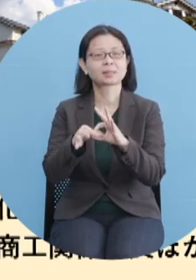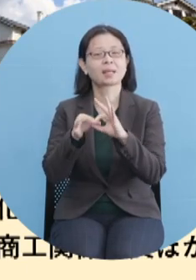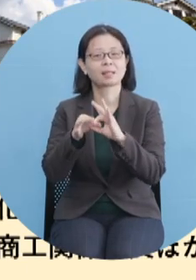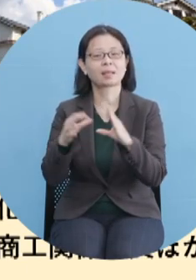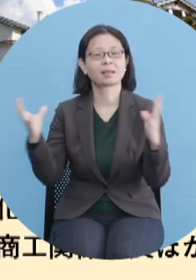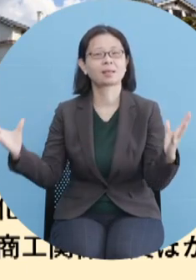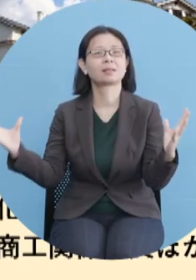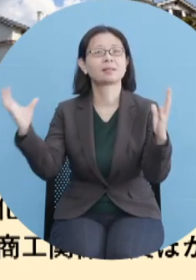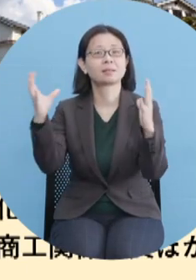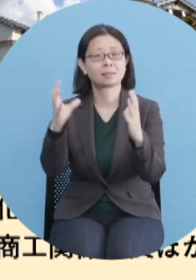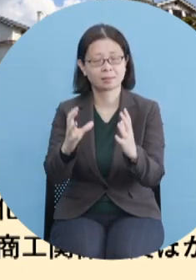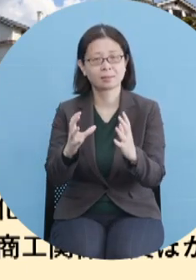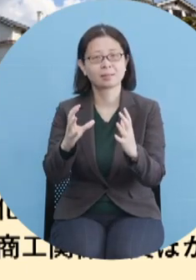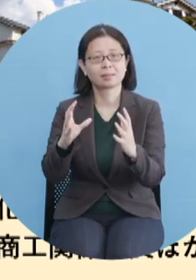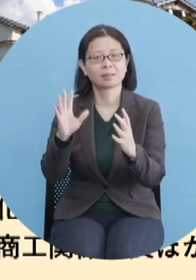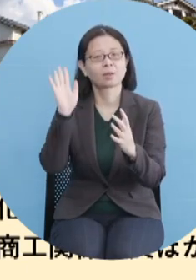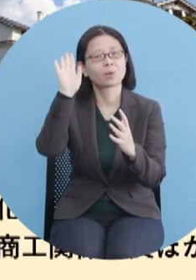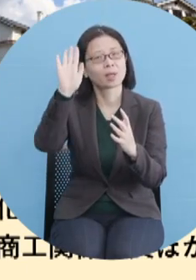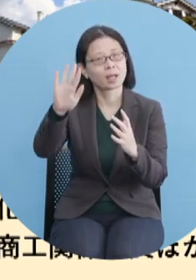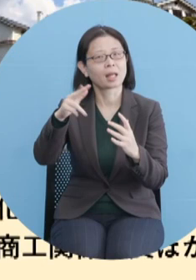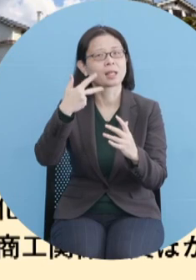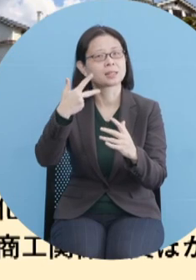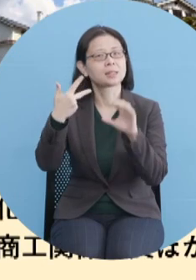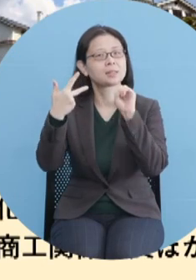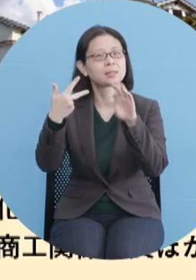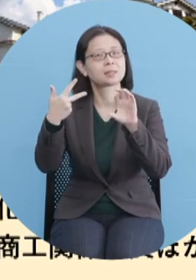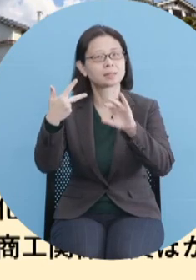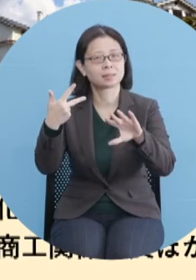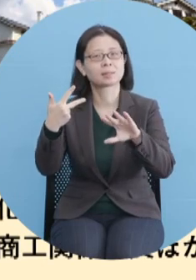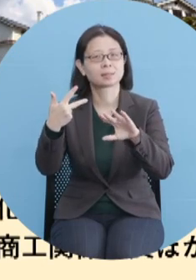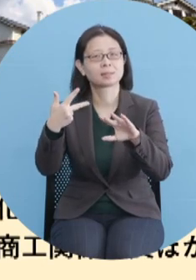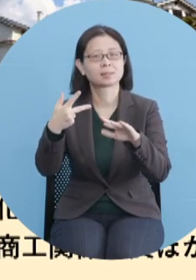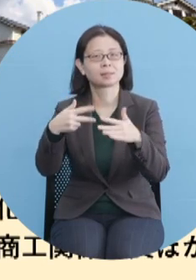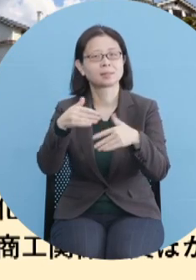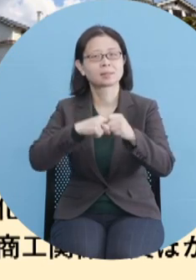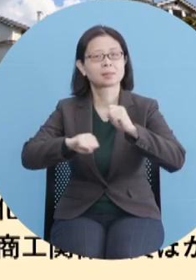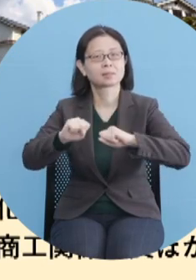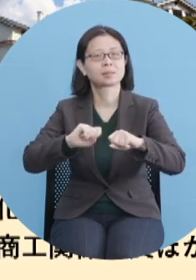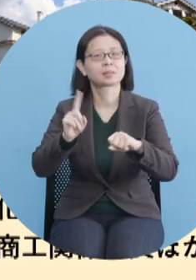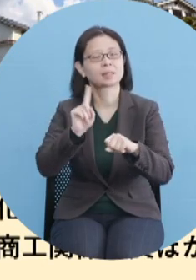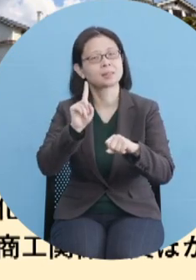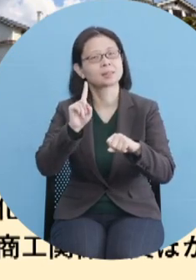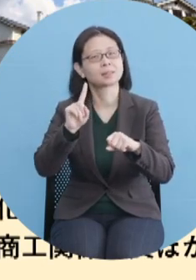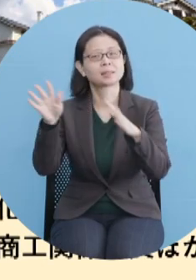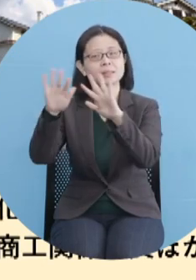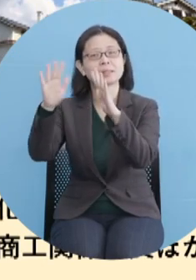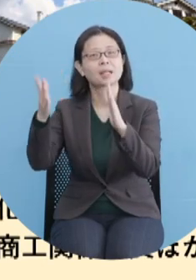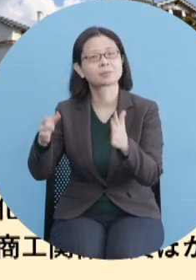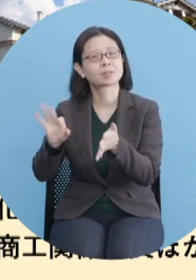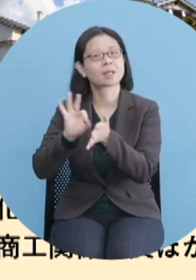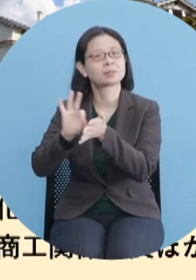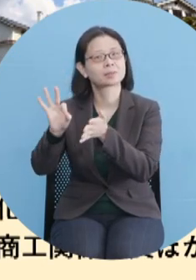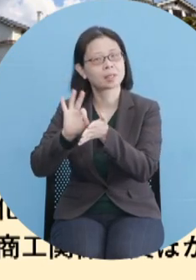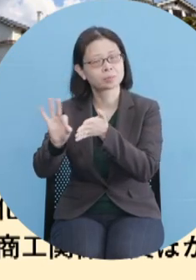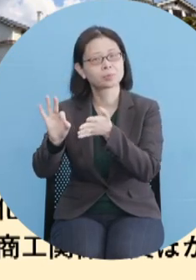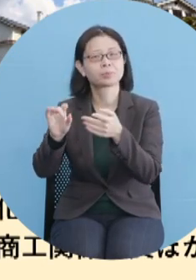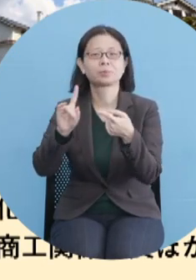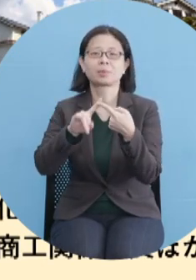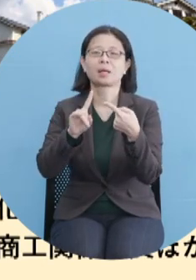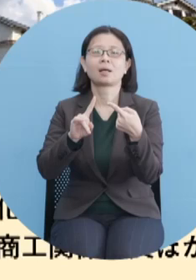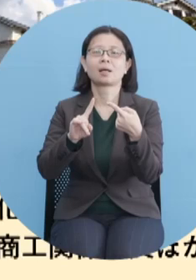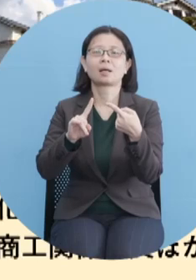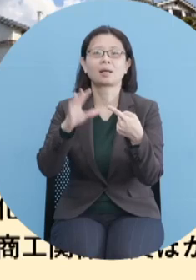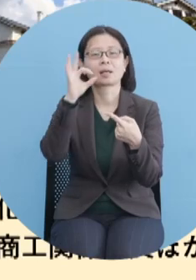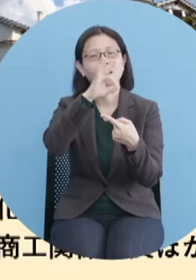が一体となってえこれからのシティプロモーション後ほど説明しますがまあ新しいキャラクターの活用でありますとかえ